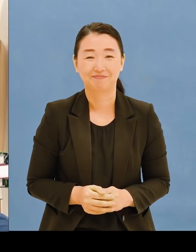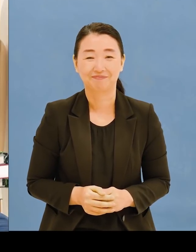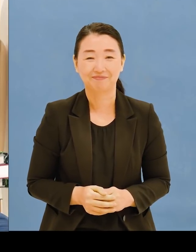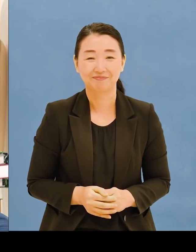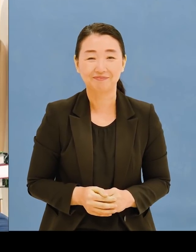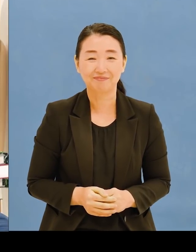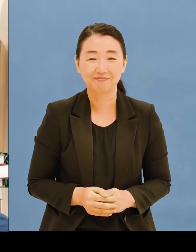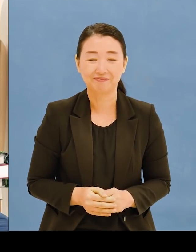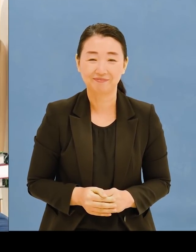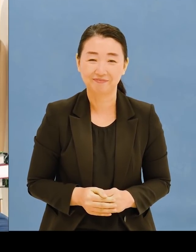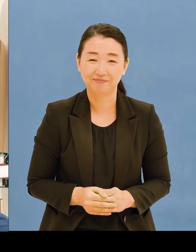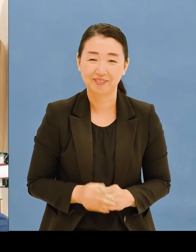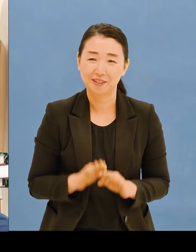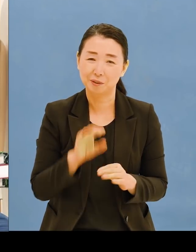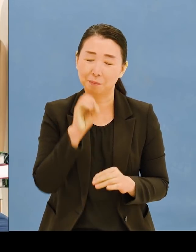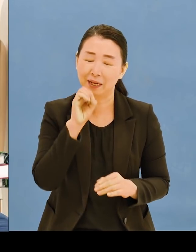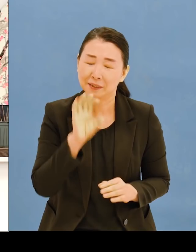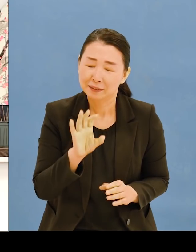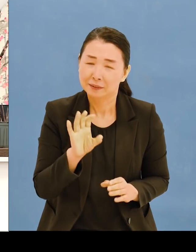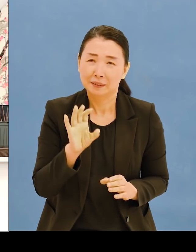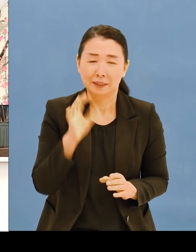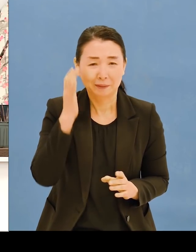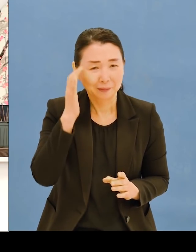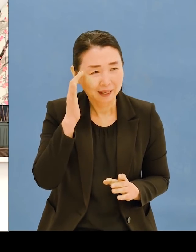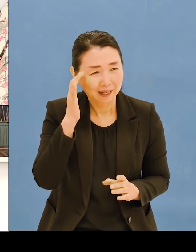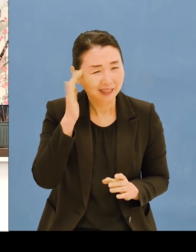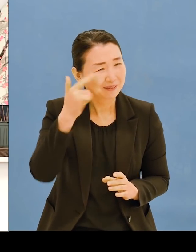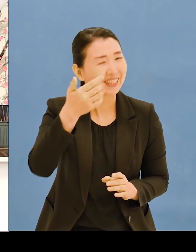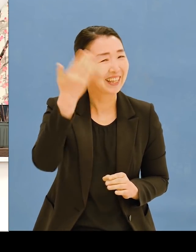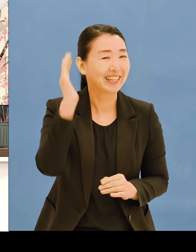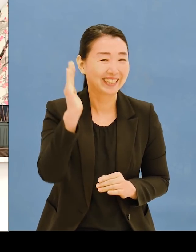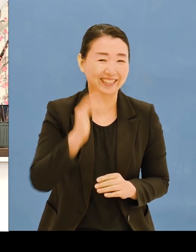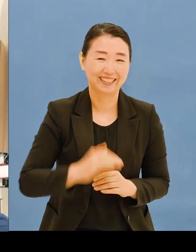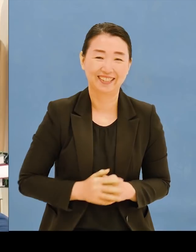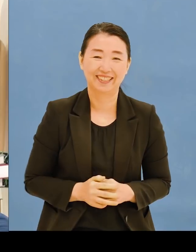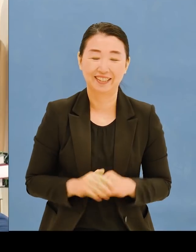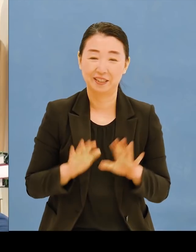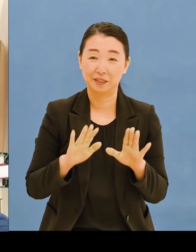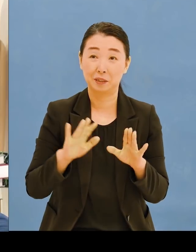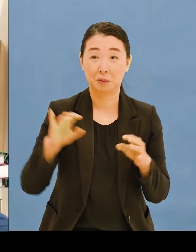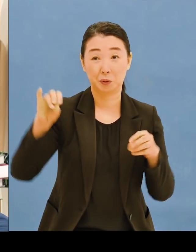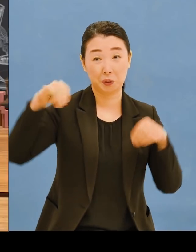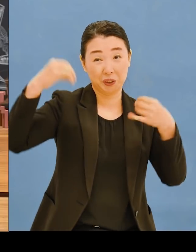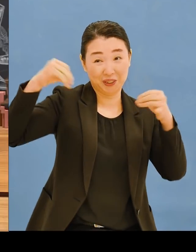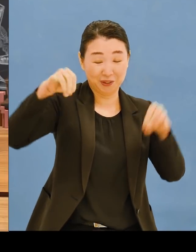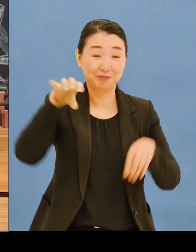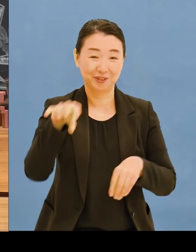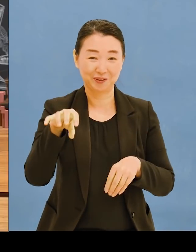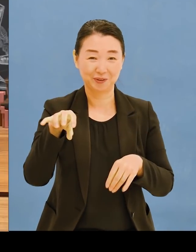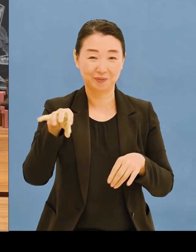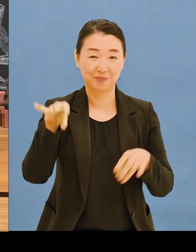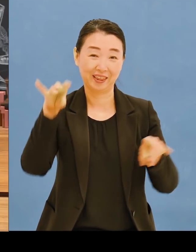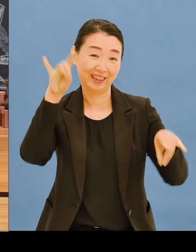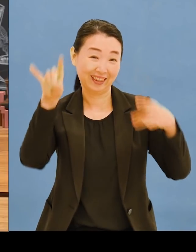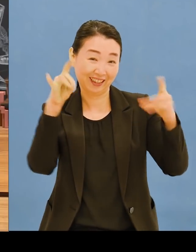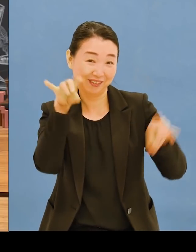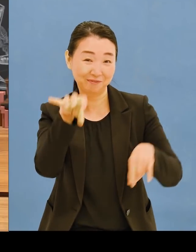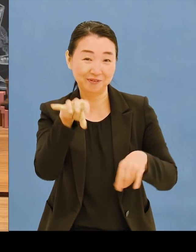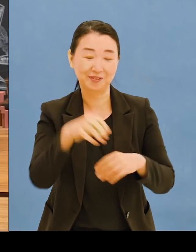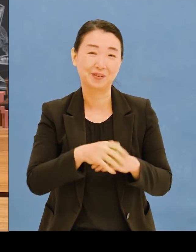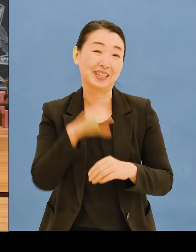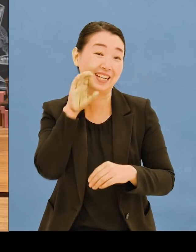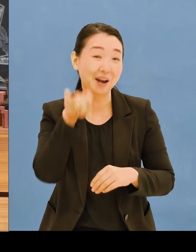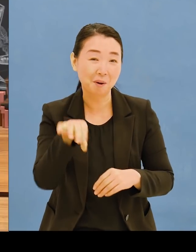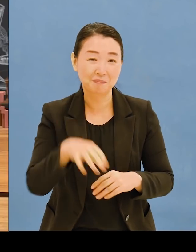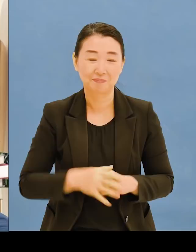이제 이런 말 네. 하십시오. 어차피 옛날 얘기잖아요. 지금 이제 클럽이라고 그러죠. 네네 나이트 예전에 제 예전에